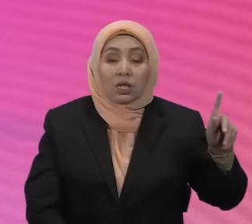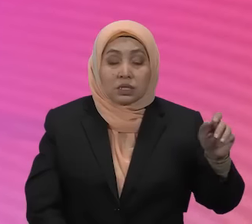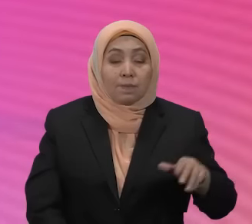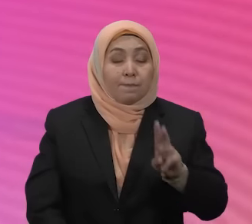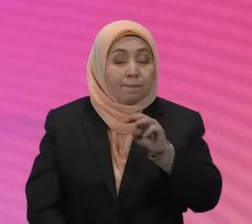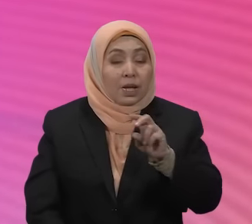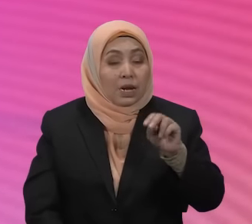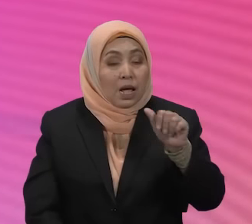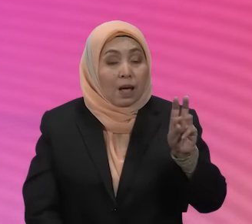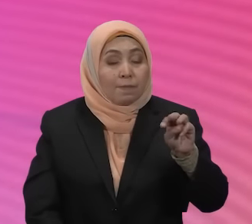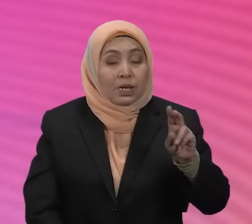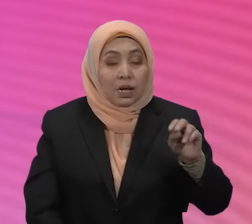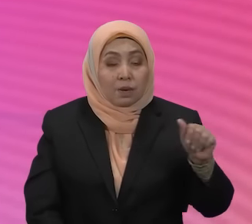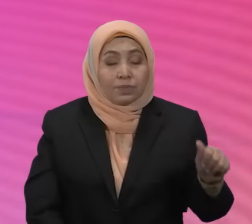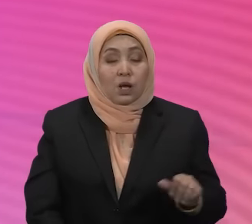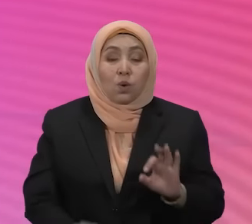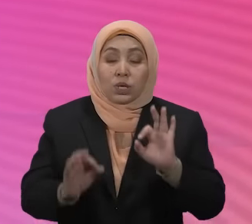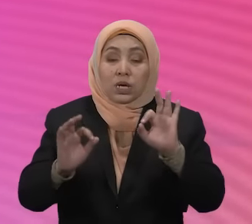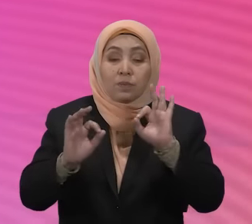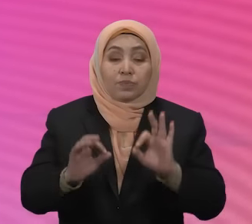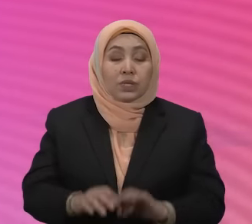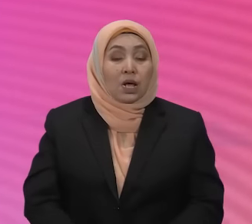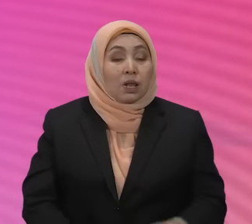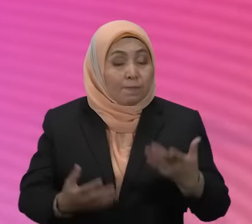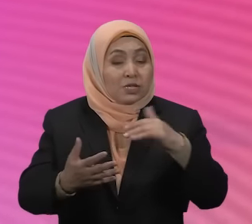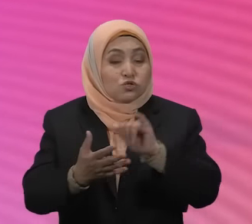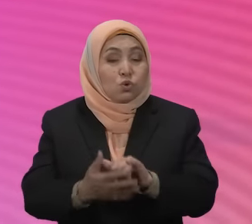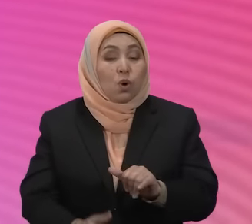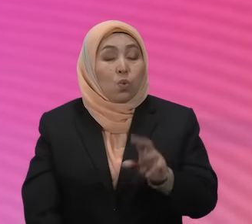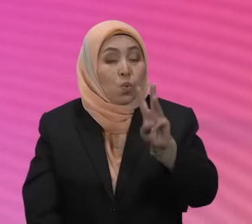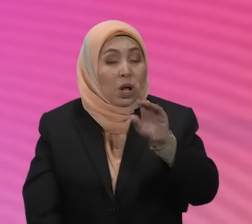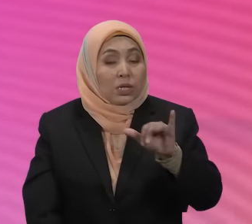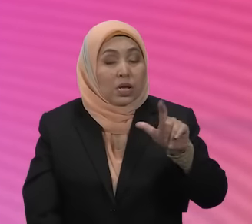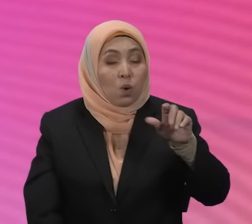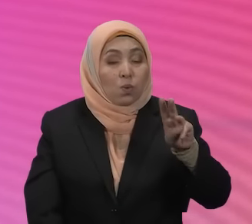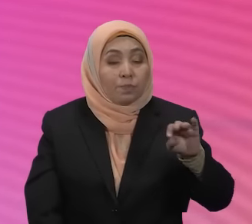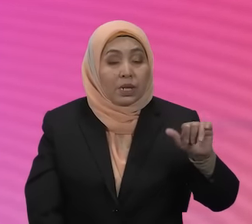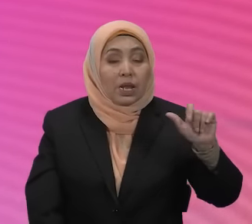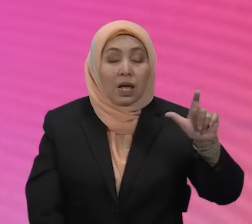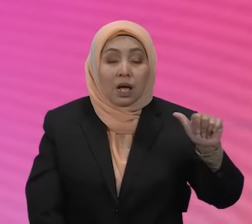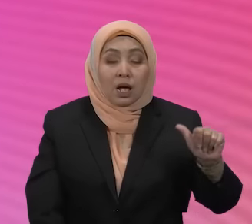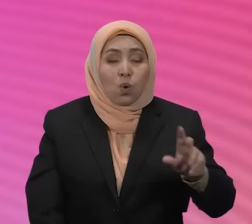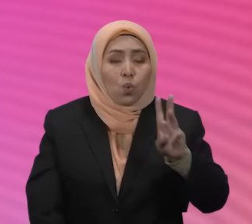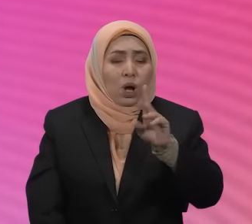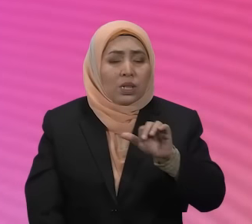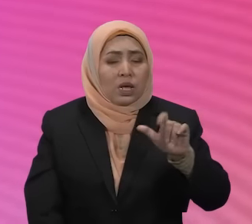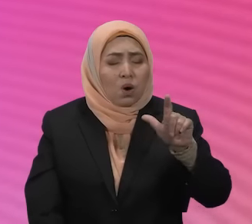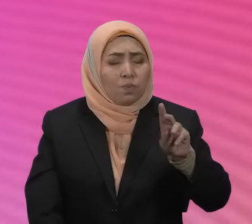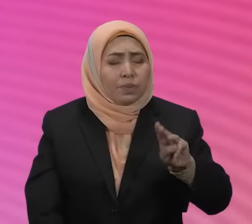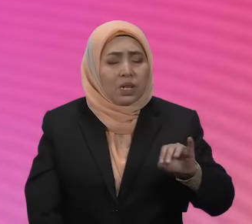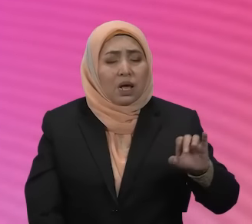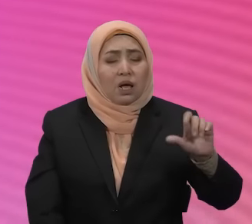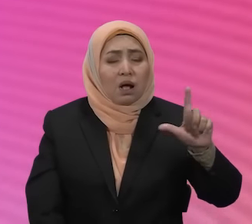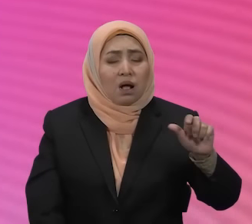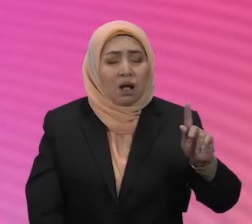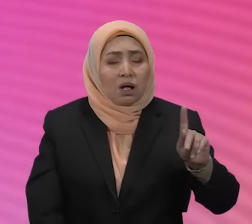man amanah, dua harakat. Baik, lepas tu wal yaumil ah, jaga-jaga hamzah, wal